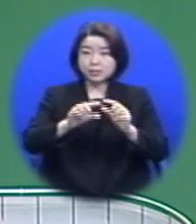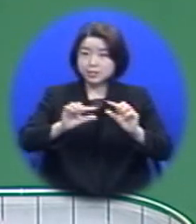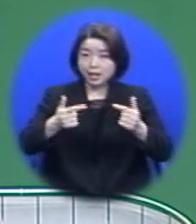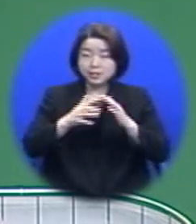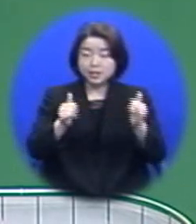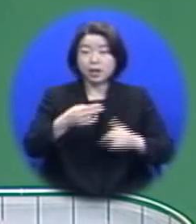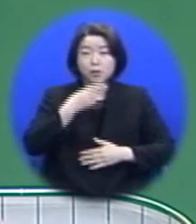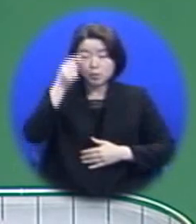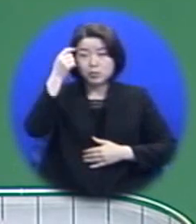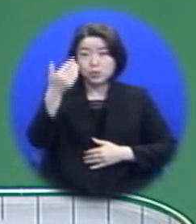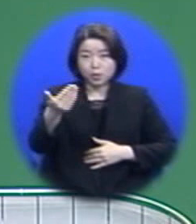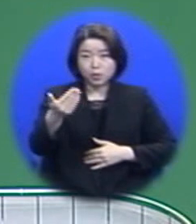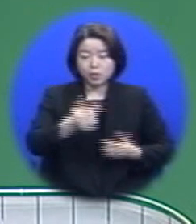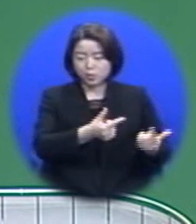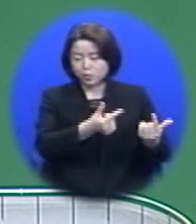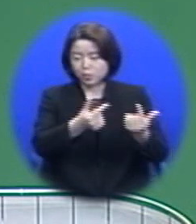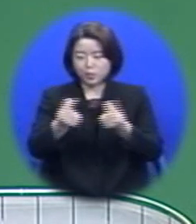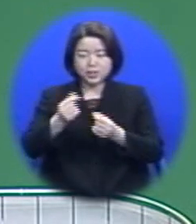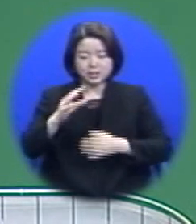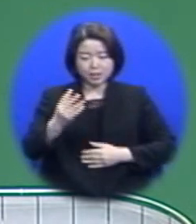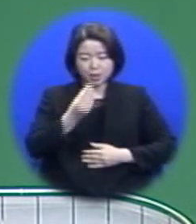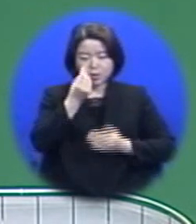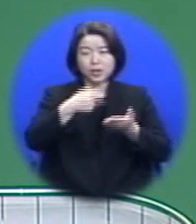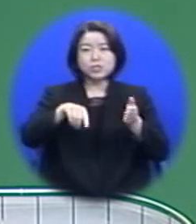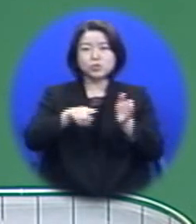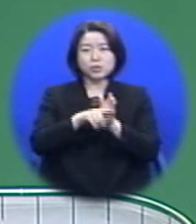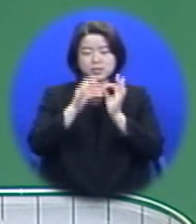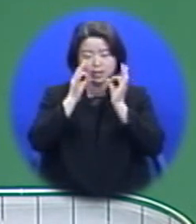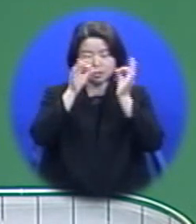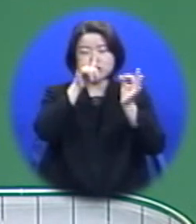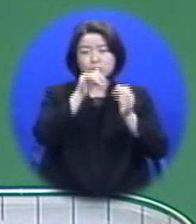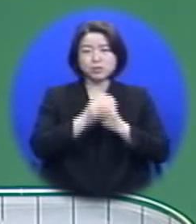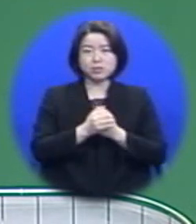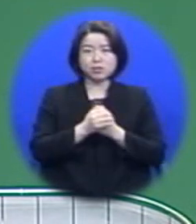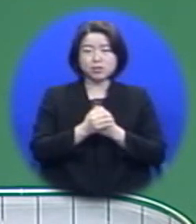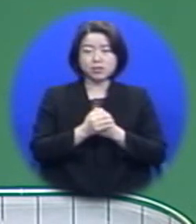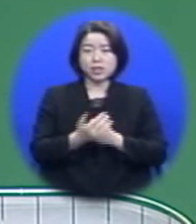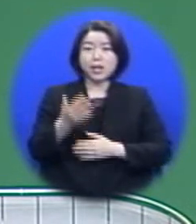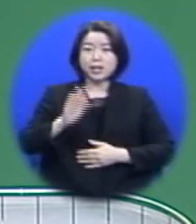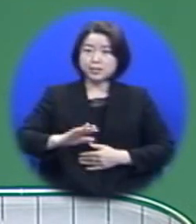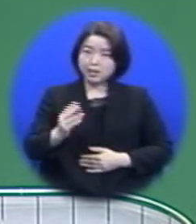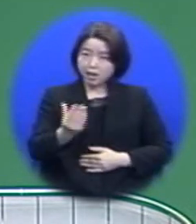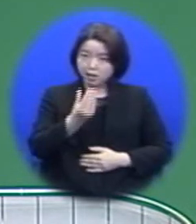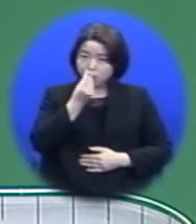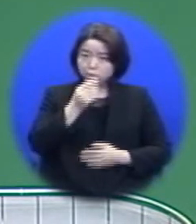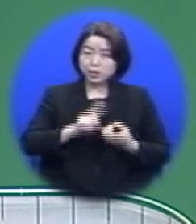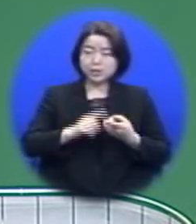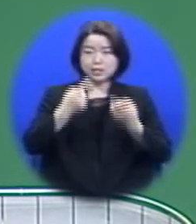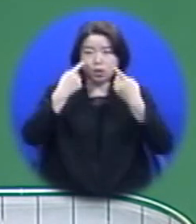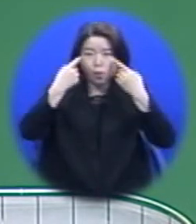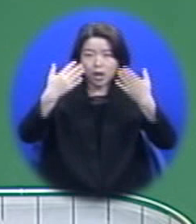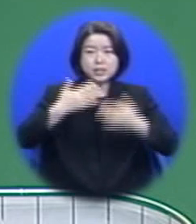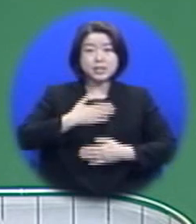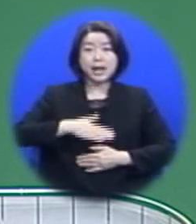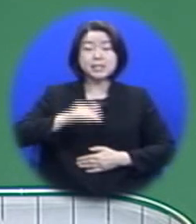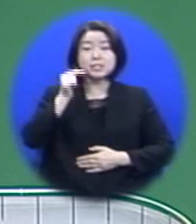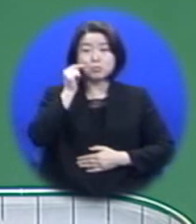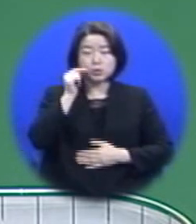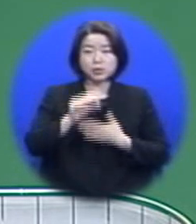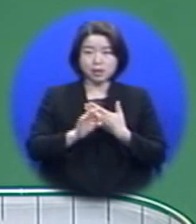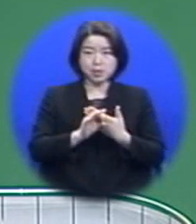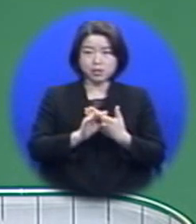다 거룩해 지려고 애를 씁니다 근데 거룩에 대해서 정확하게 알지 못하면